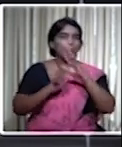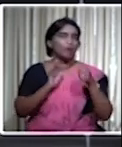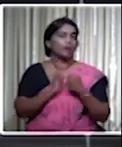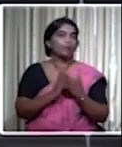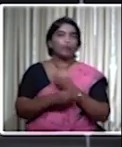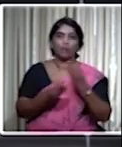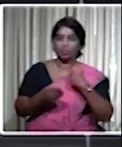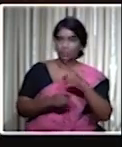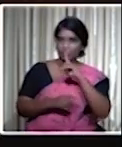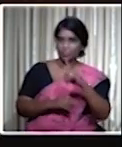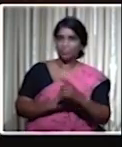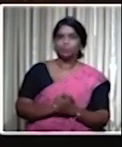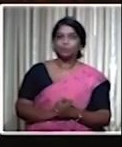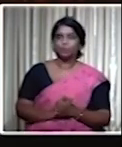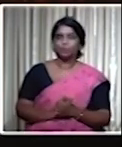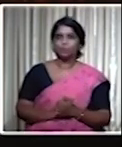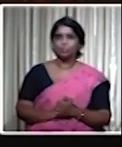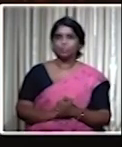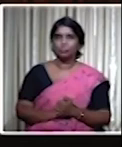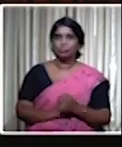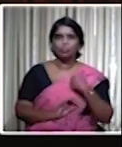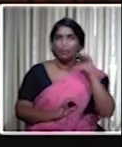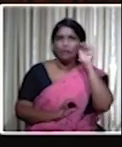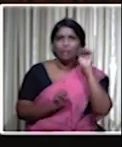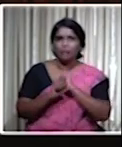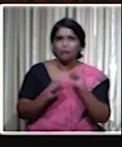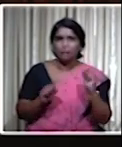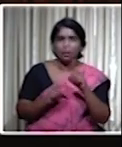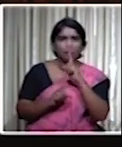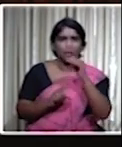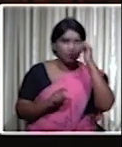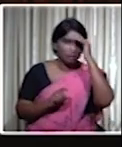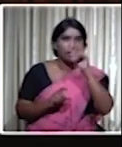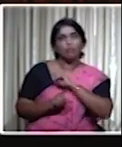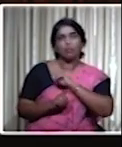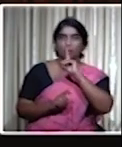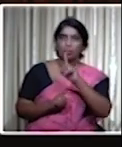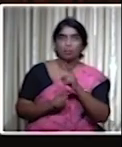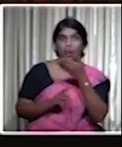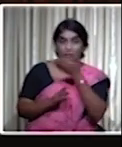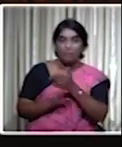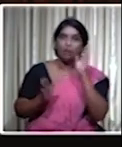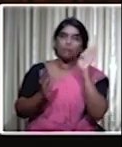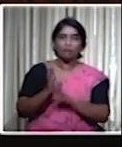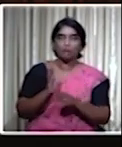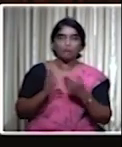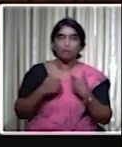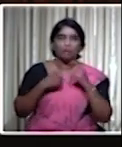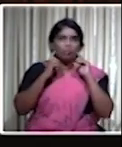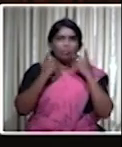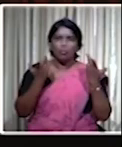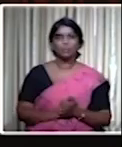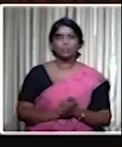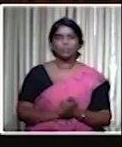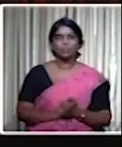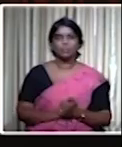වෙනවා ඒකයි මම ඔබතුමාට මේ කියන්නේ නෑ මට නම් එහෙම කතාවක් ඇහුන්නේ නෑ ගරු මම කතානායකතුමාට යෝජනා කරන එහෙම දෙයක් තියෙනම් අස් කරන්න කියලා මම දන්නා විදිහට එහෙම දෙයක්